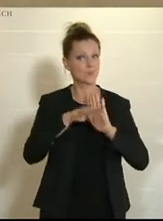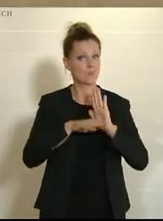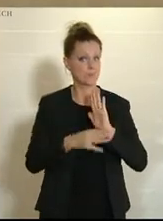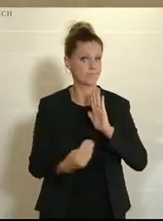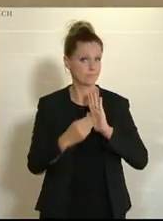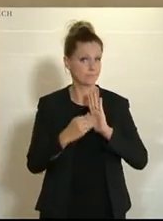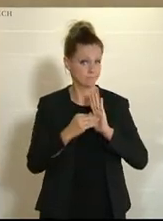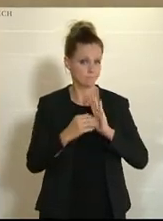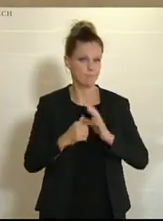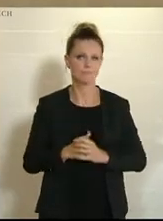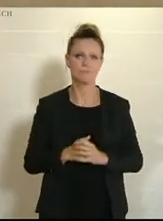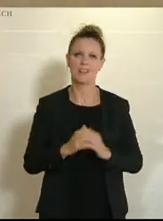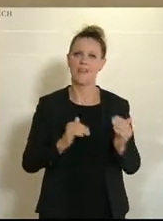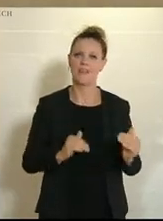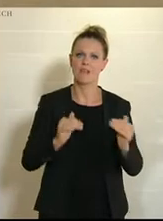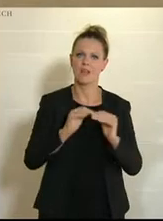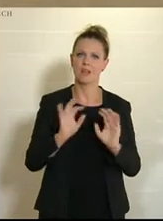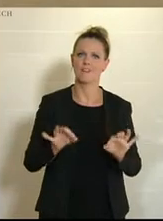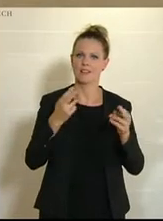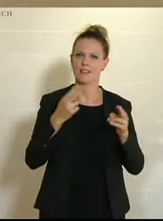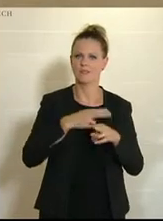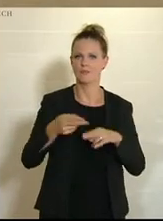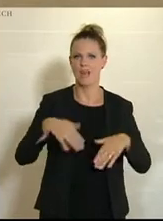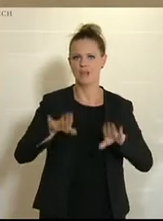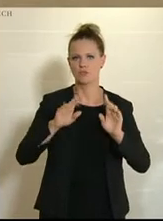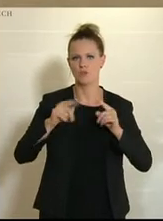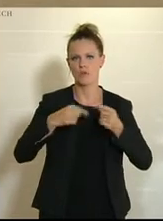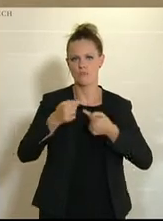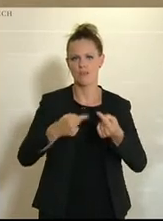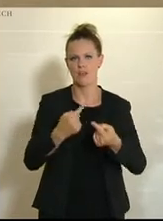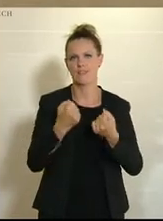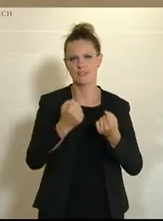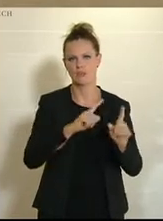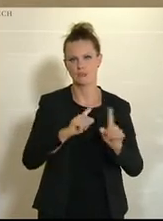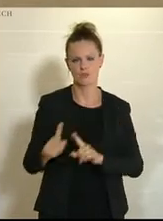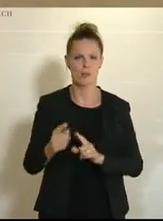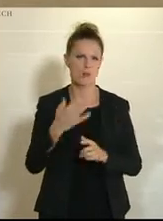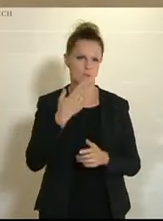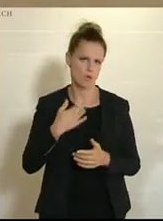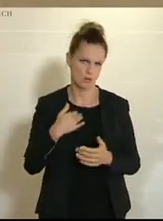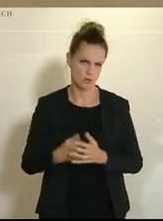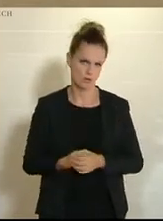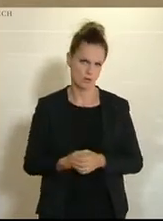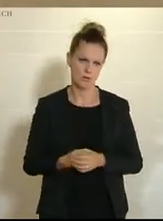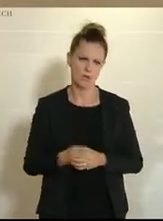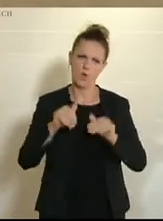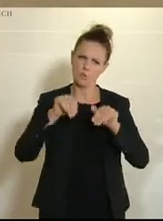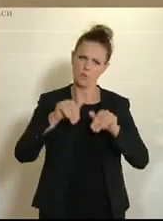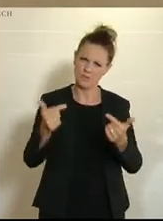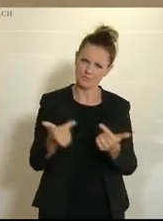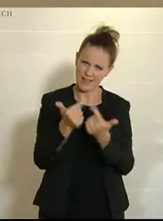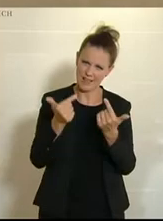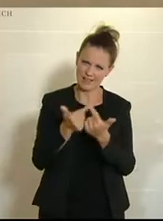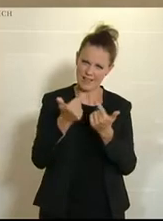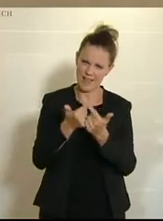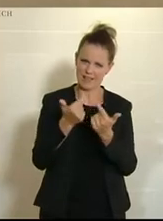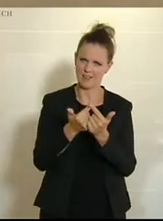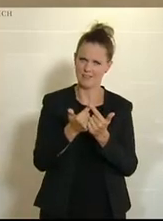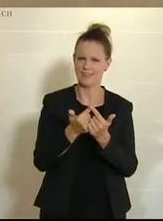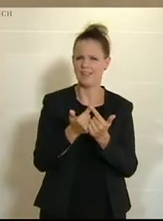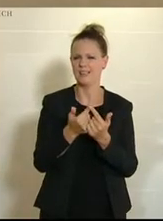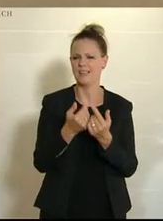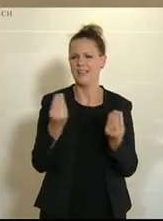wir faire und qualitätsvolle Asylverfahren sicherstellen wollen. Und da muss ich zur Erklärung vielleicht noch was